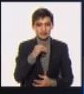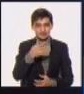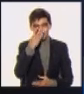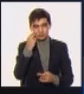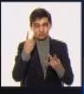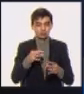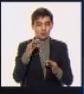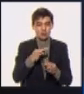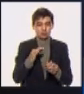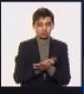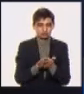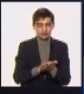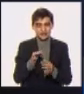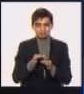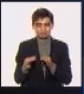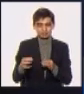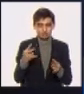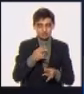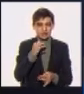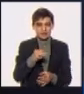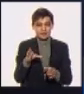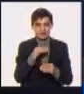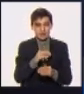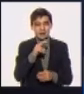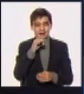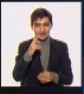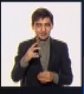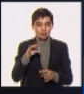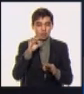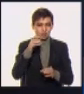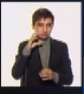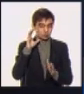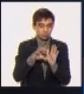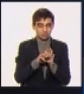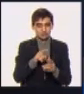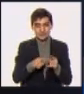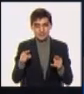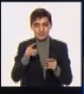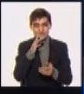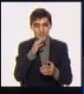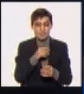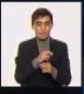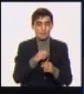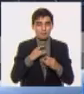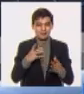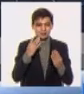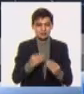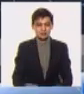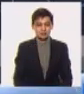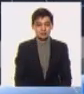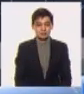забывать о мерах профилактики и дистанции ну и конечно соблюдать крайне иные меры в эти длины праздничные дни